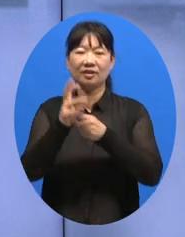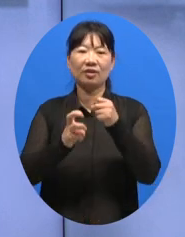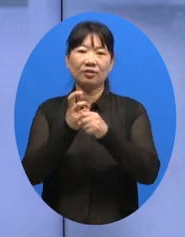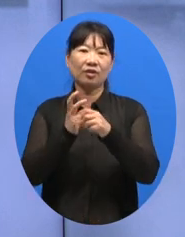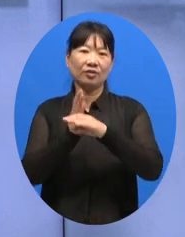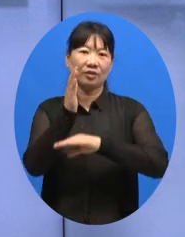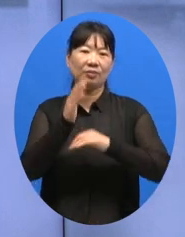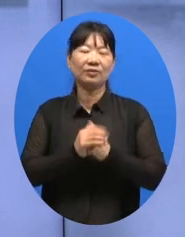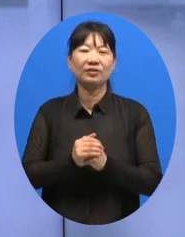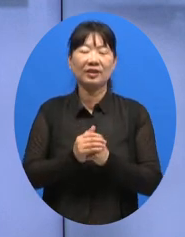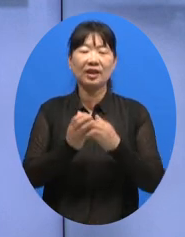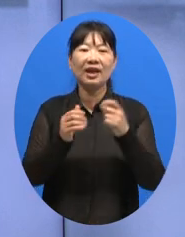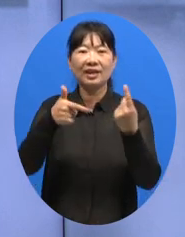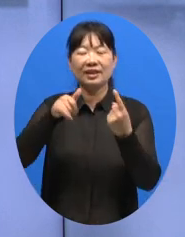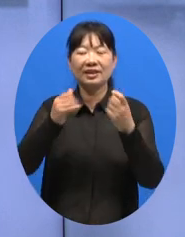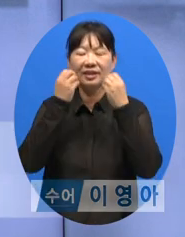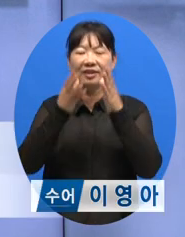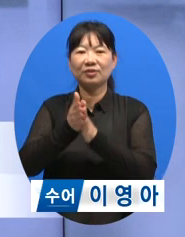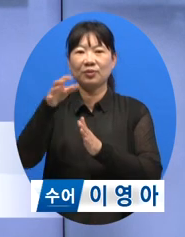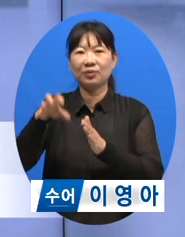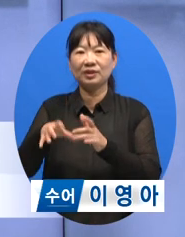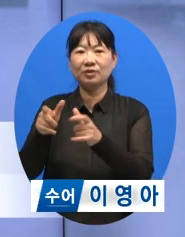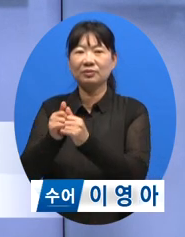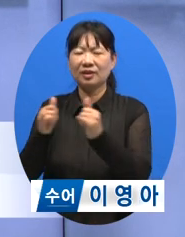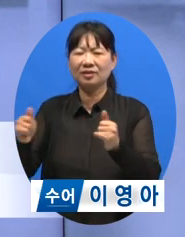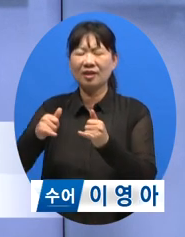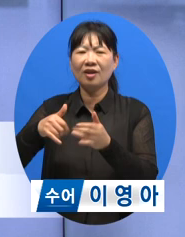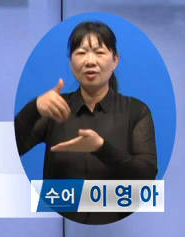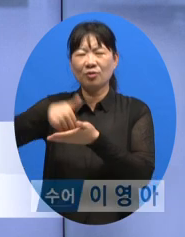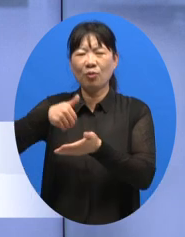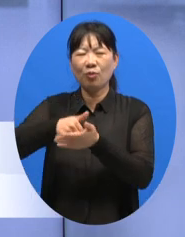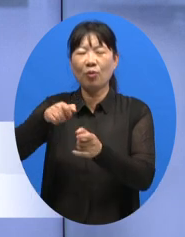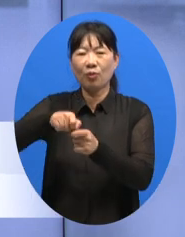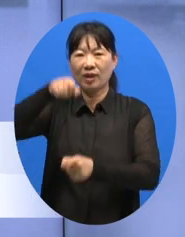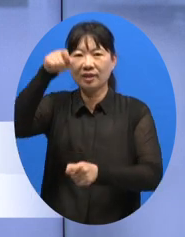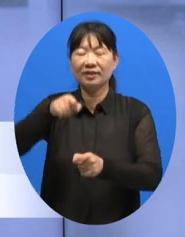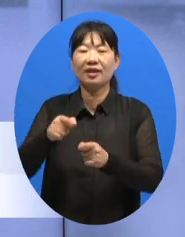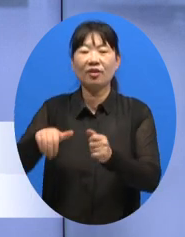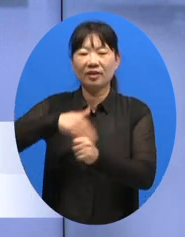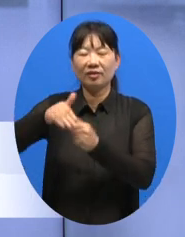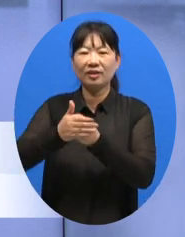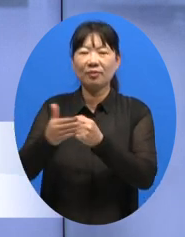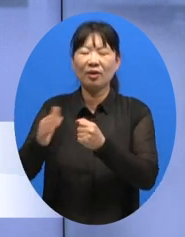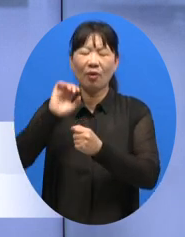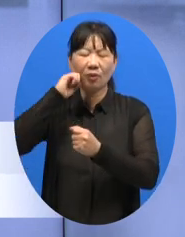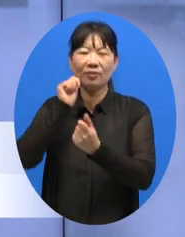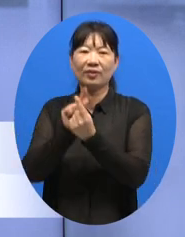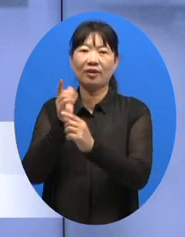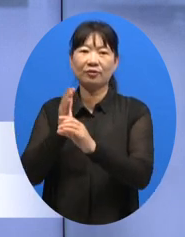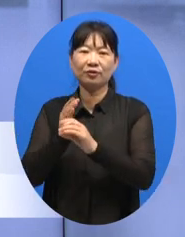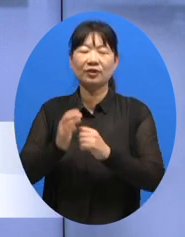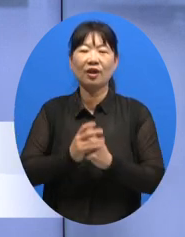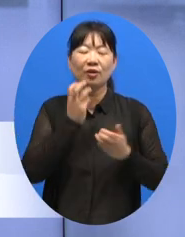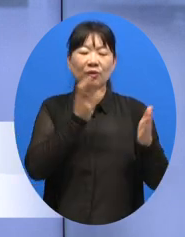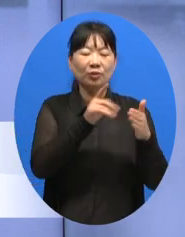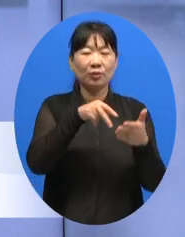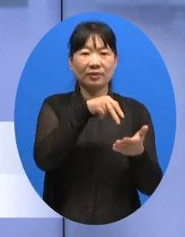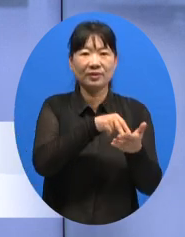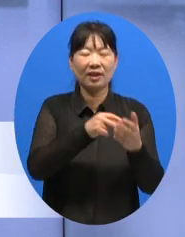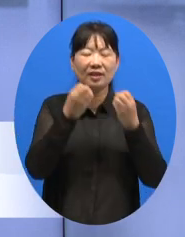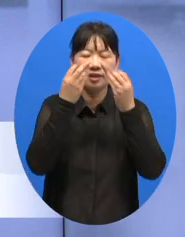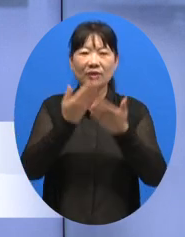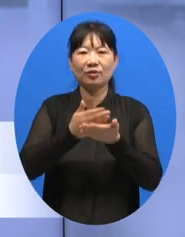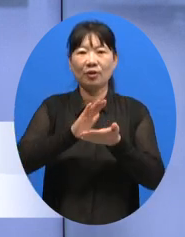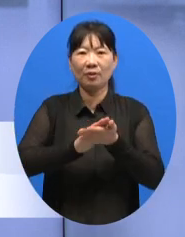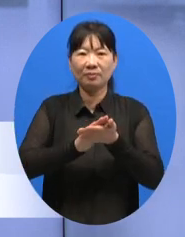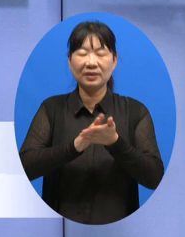조성된 지 30년이 넘은 일기 신도시 주민들은 노후된 주거 환경 때문에 각종 어려움을 겪고 있는데요. 경기도가 도 차원의